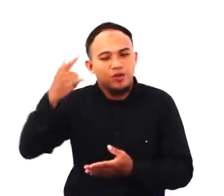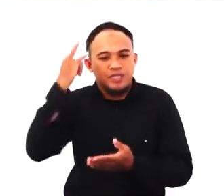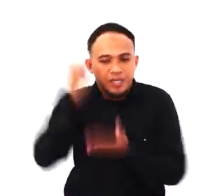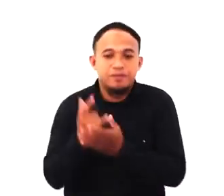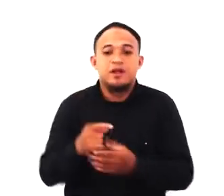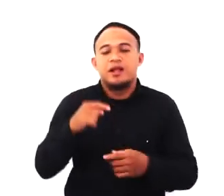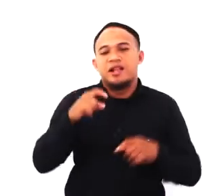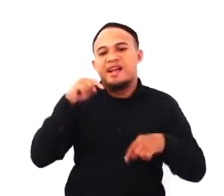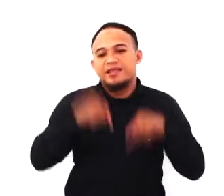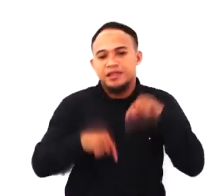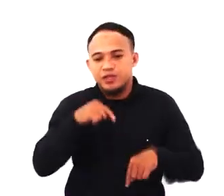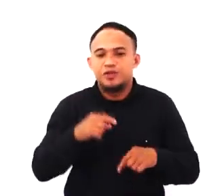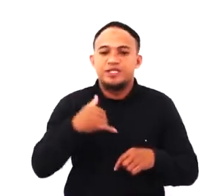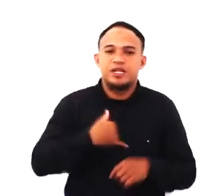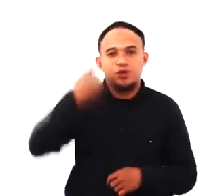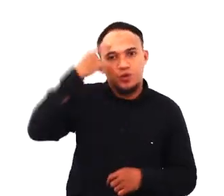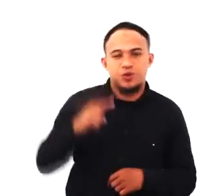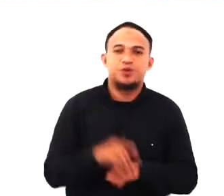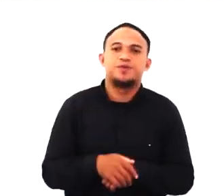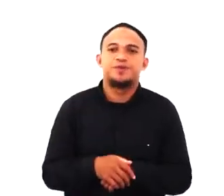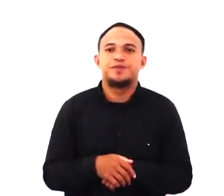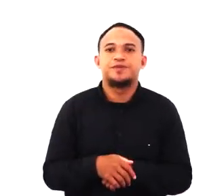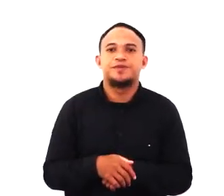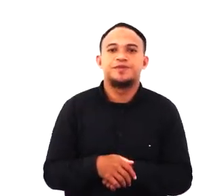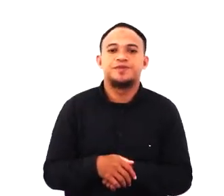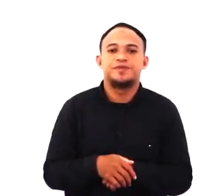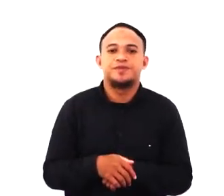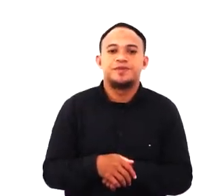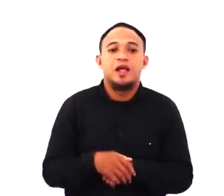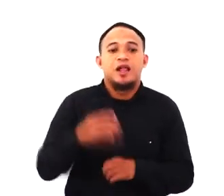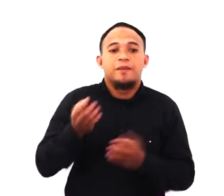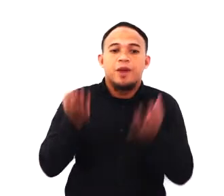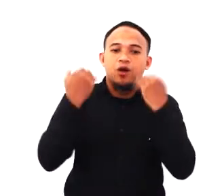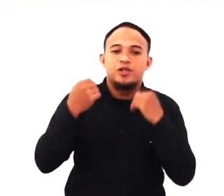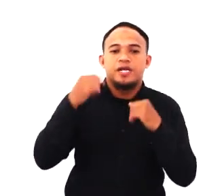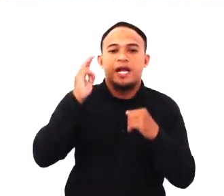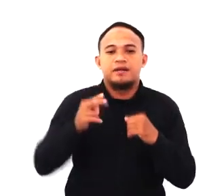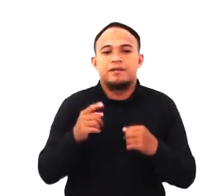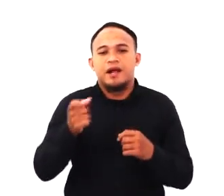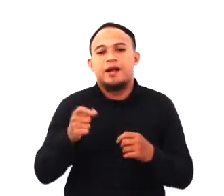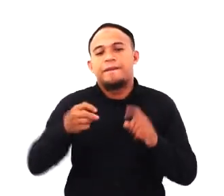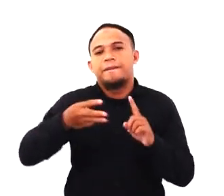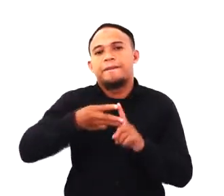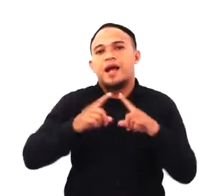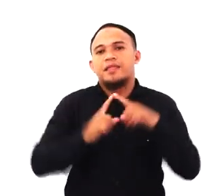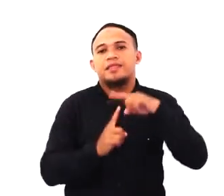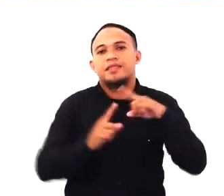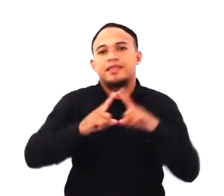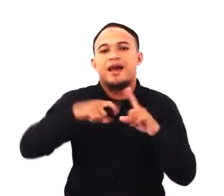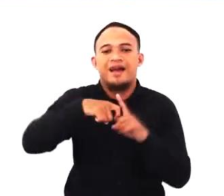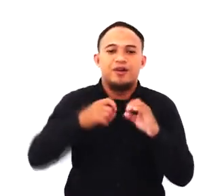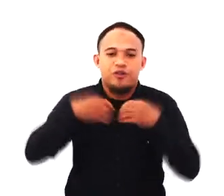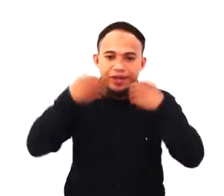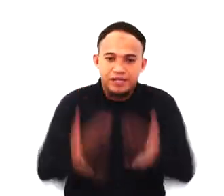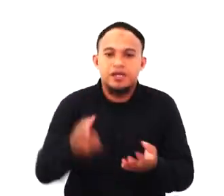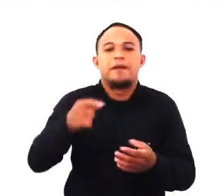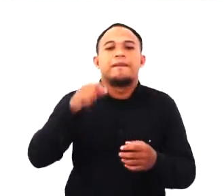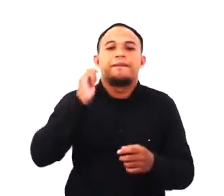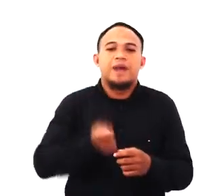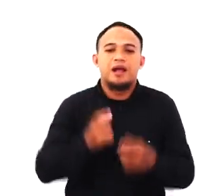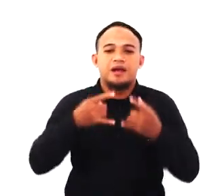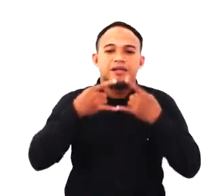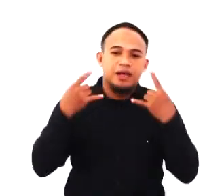Datang, lihat mungkin masih ada foto rumah yang ada di rumahnya. Ini tanah sendiri ya? Ya, ada berapa